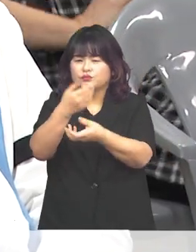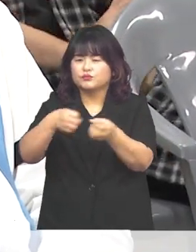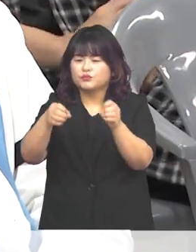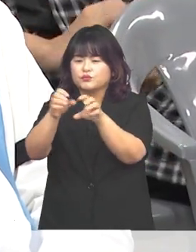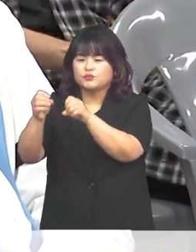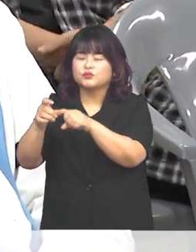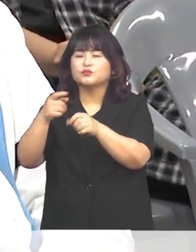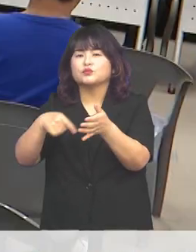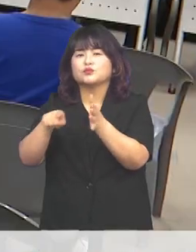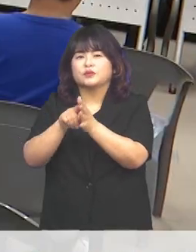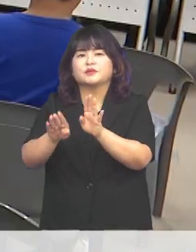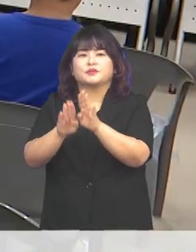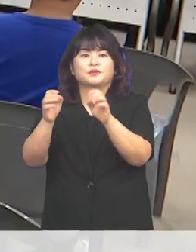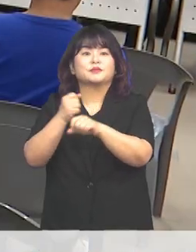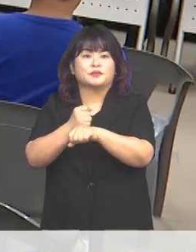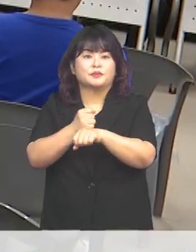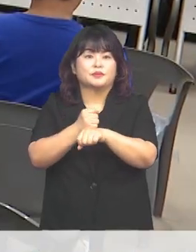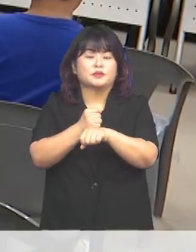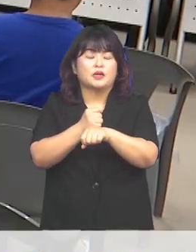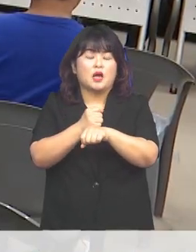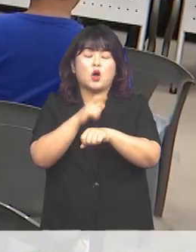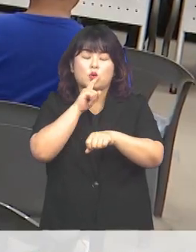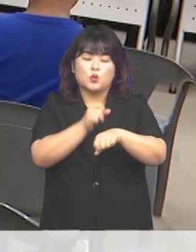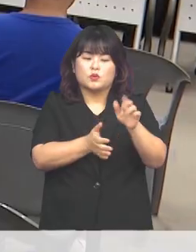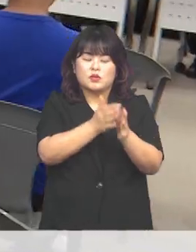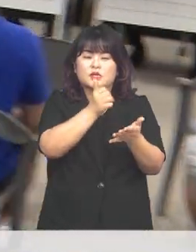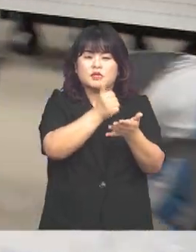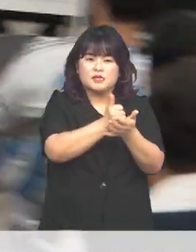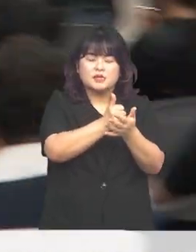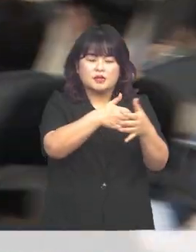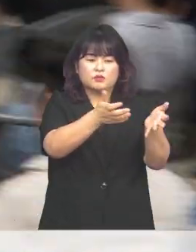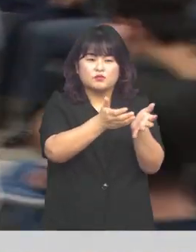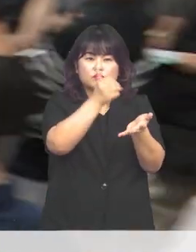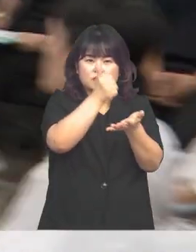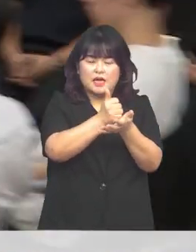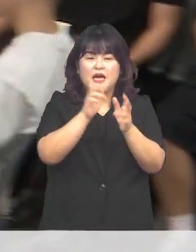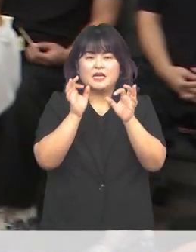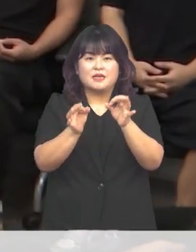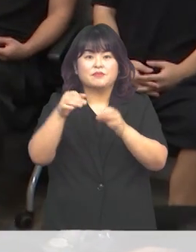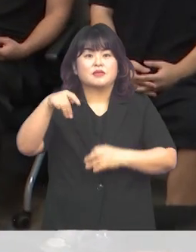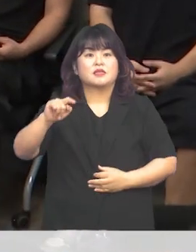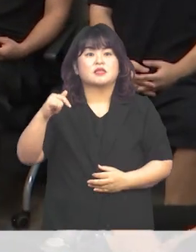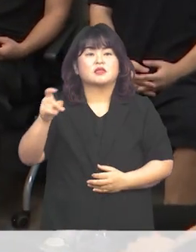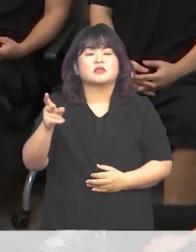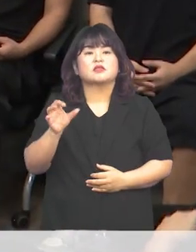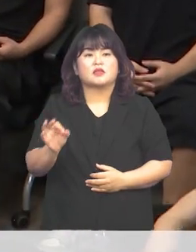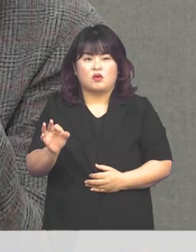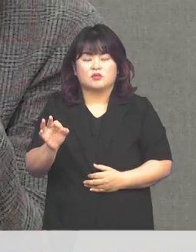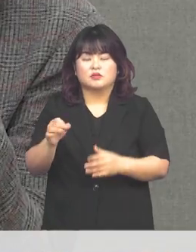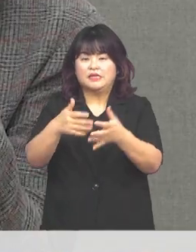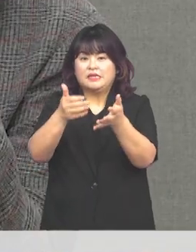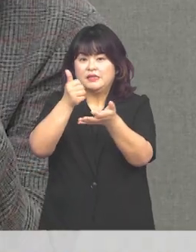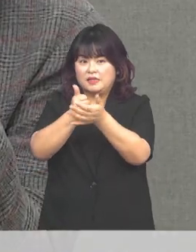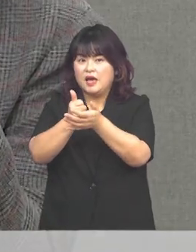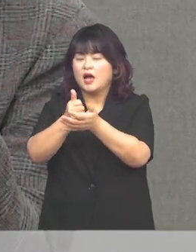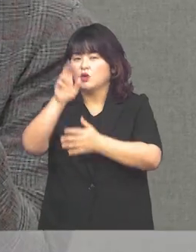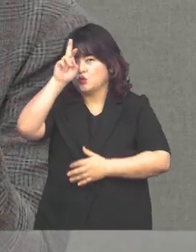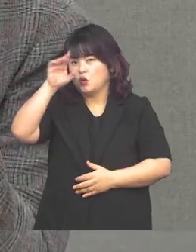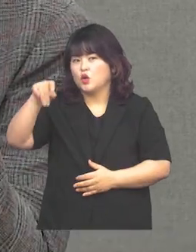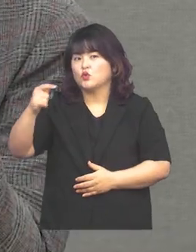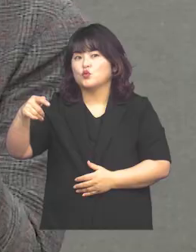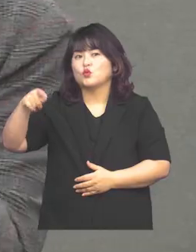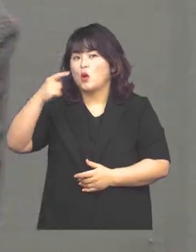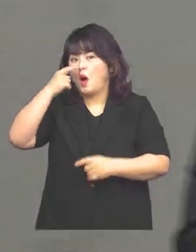위해 마련됐습니다. 간담회에는 구단주인 이상일 시장을 비롯해 김진영 단장, 최윤겸 감독,